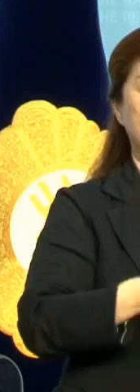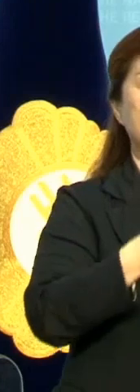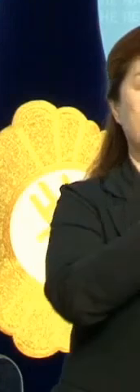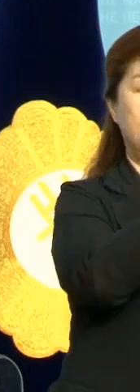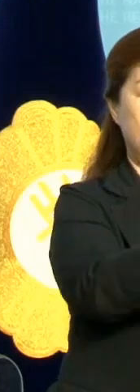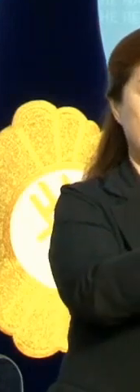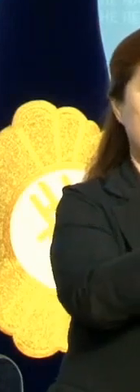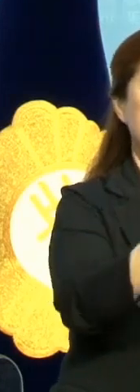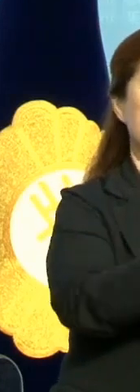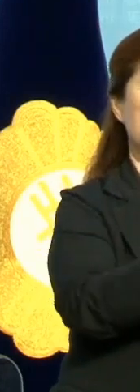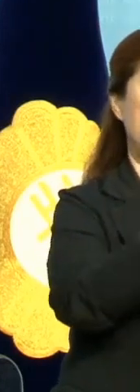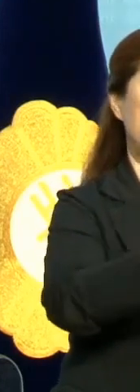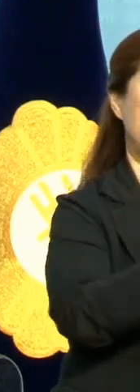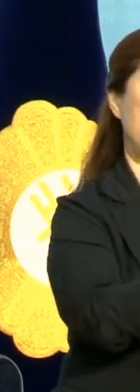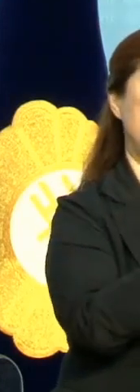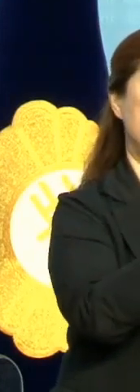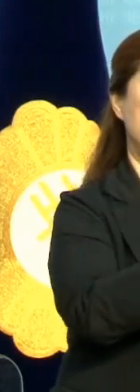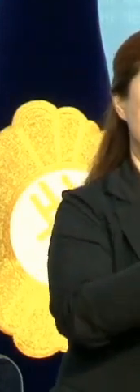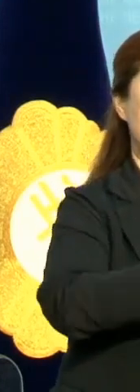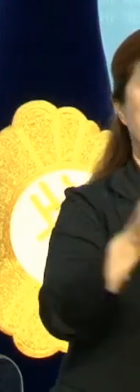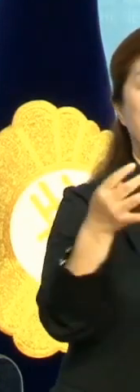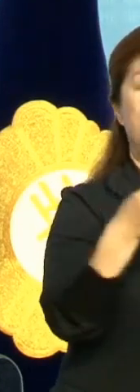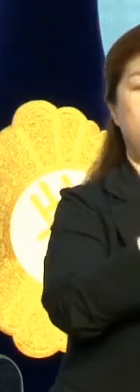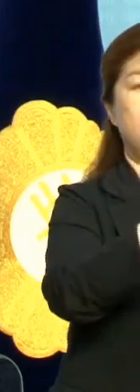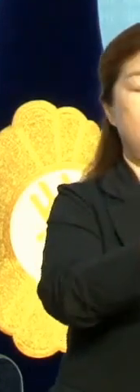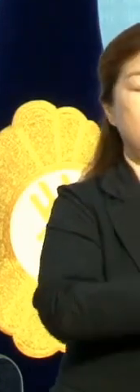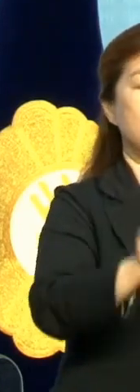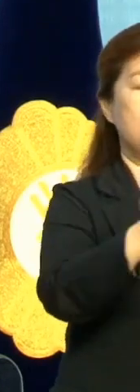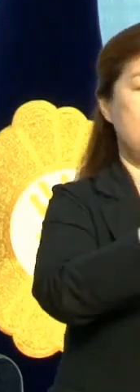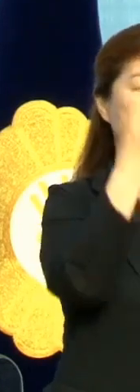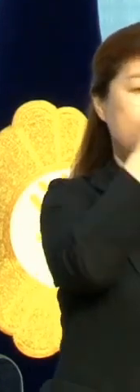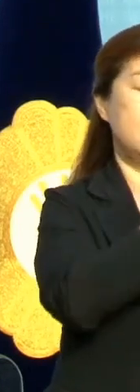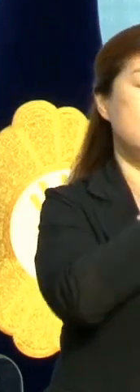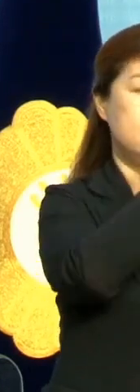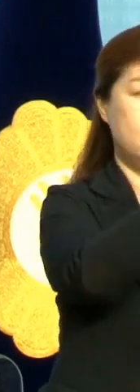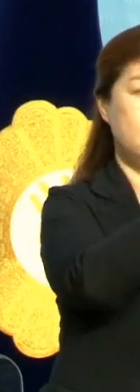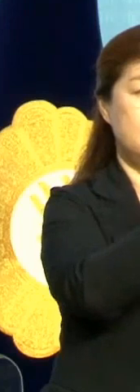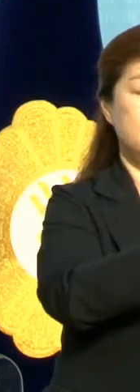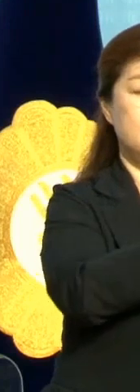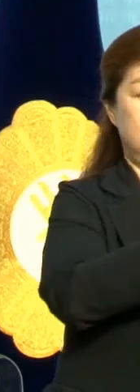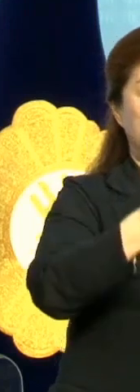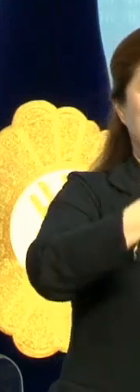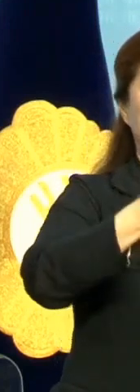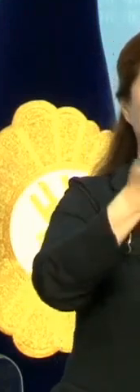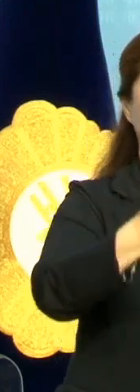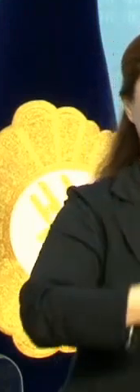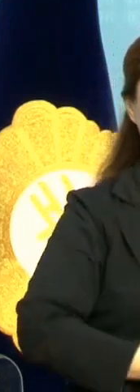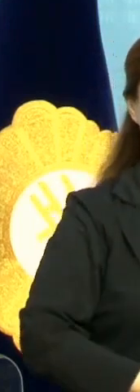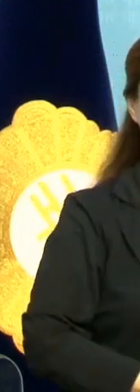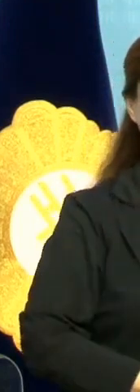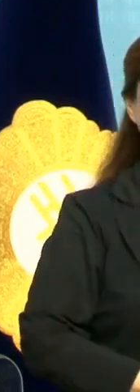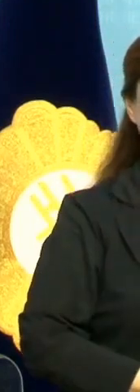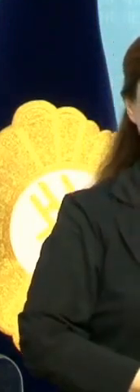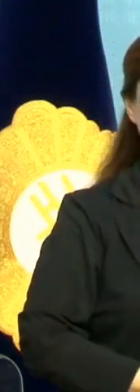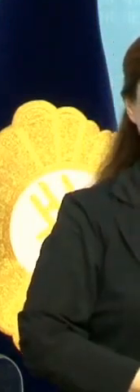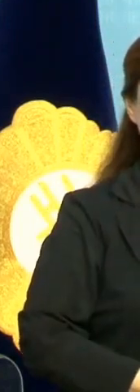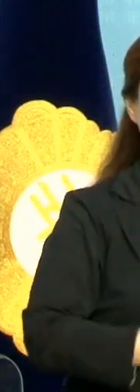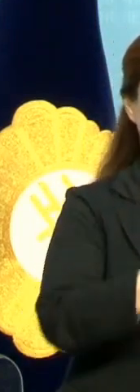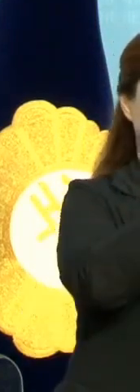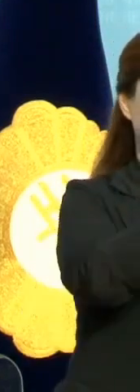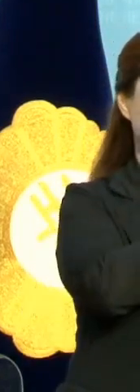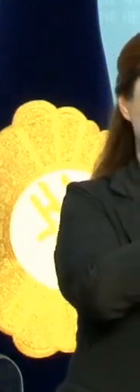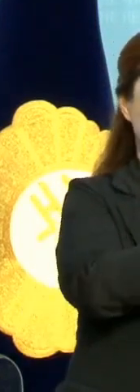측의 불법 행위를 도운 회계법인들에 대한 추가 수사와 기소를 진행할 것을 촉구합니다. 삼성물산